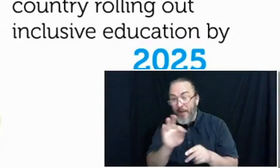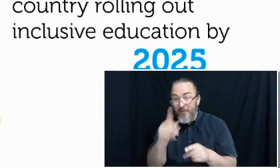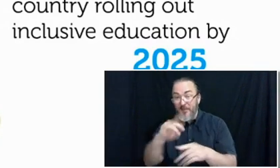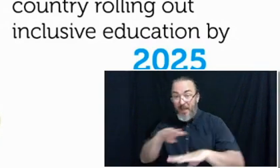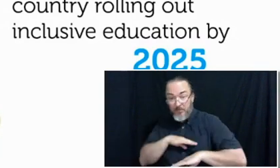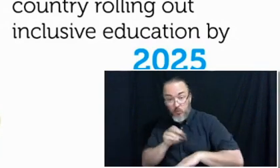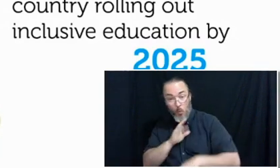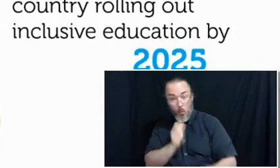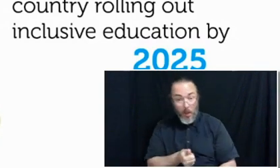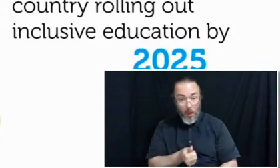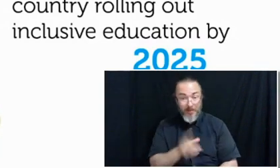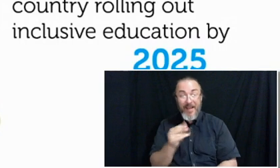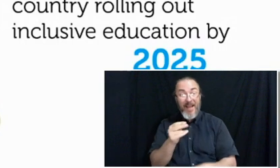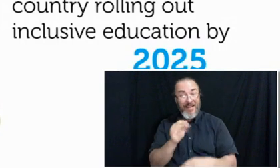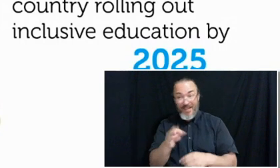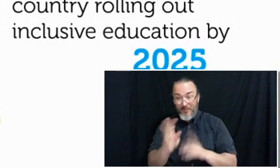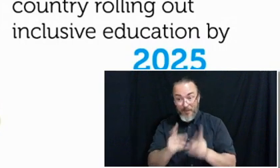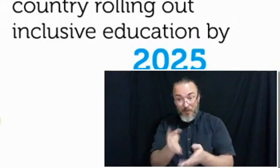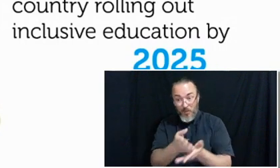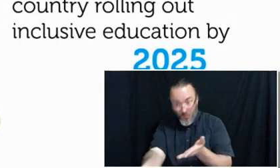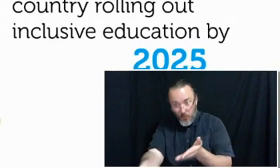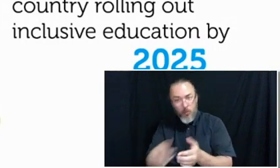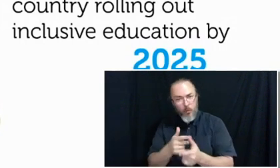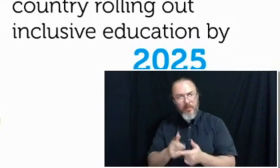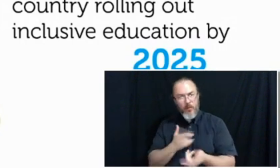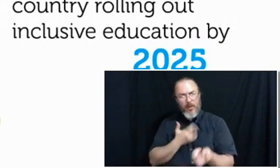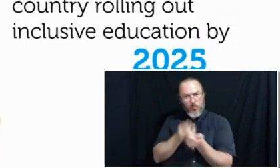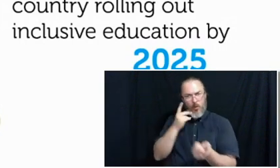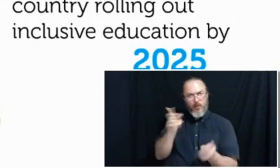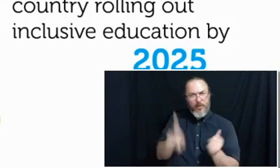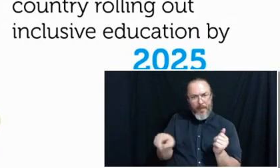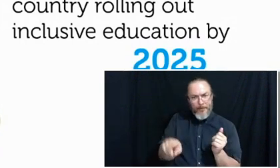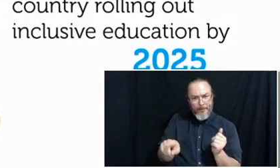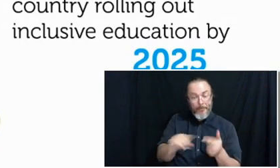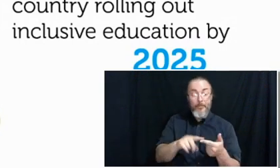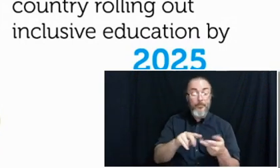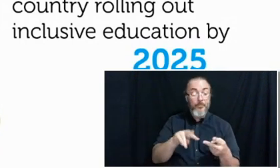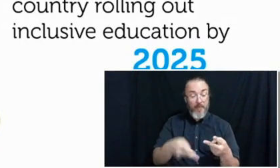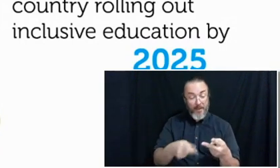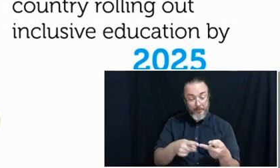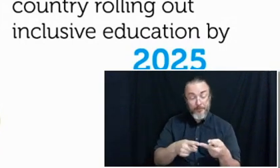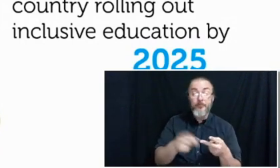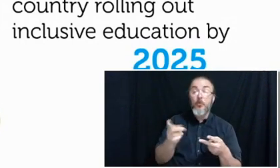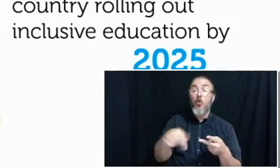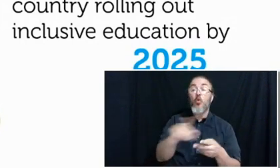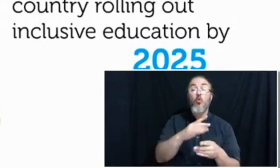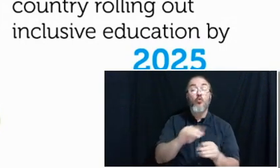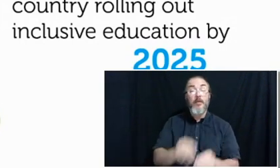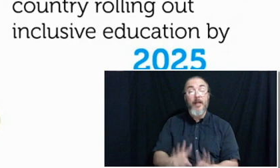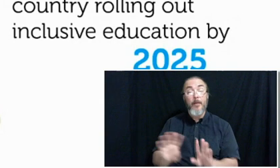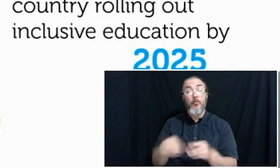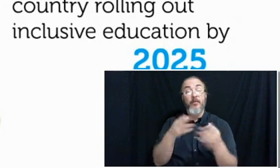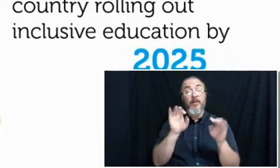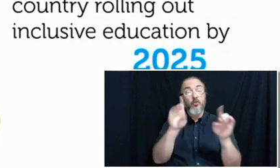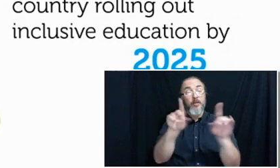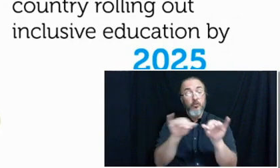du gouvernement et défendre ceux qui sont exclus de l'éducation. Ces organisations fournissent des services éducatifs, que ce soit avec